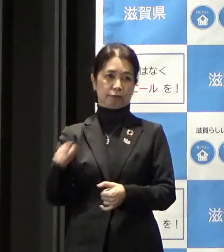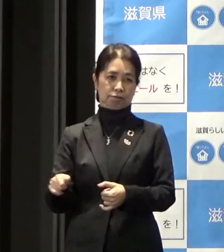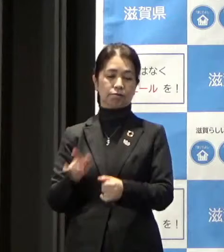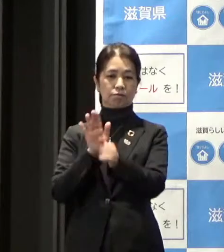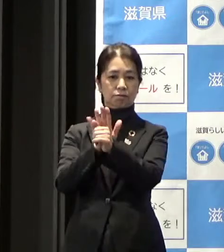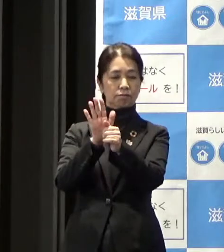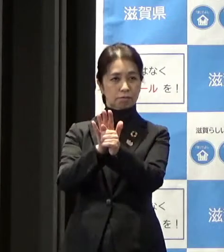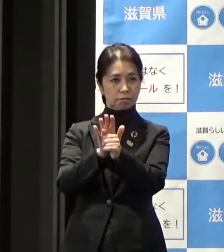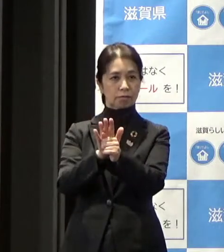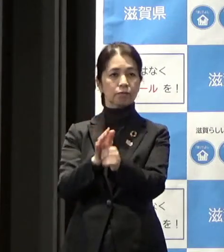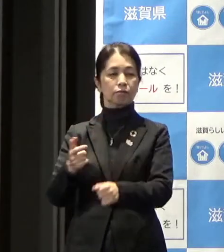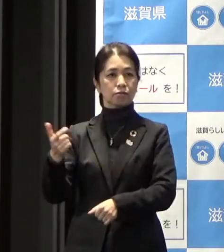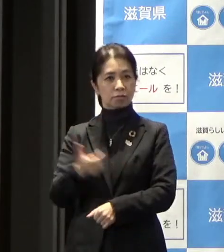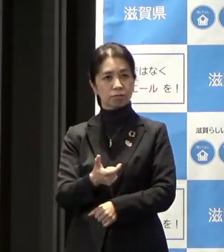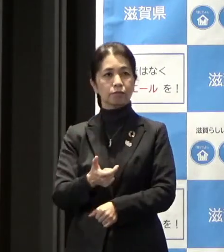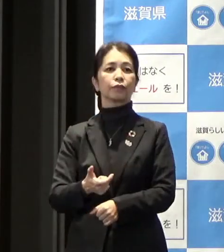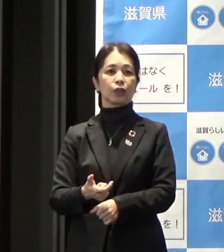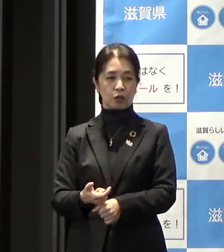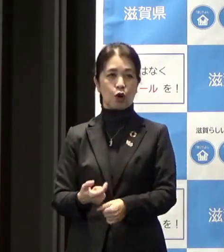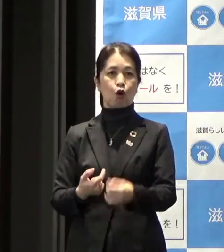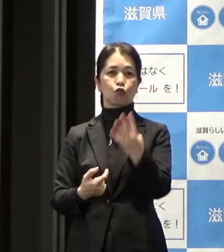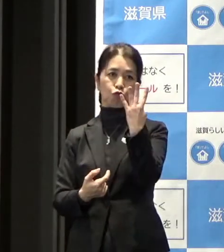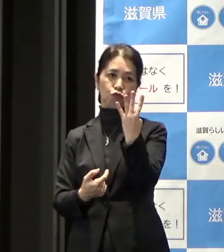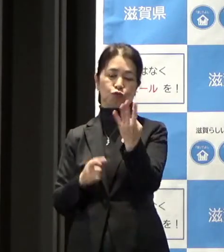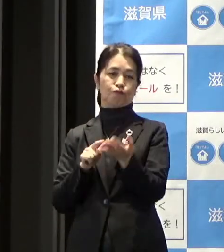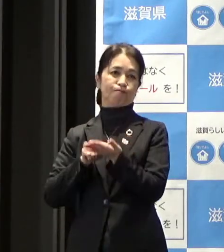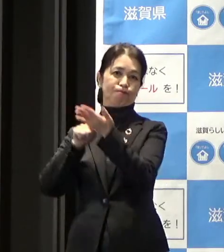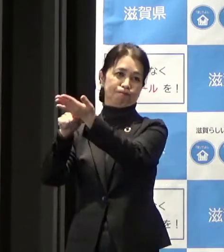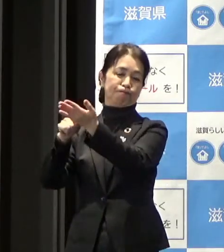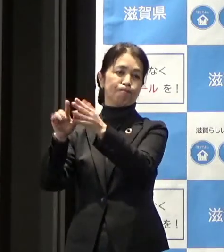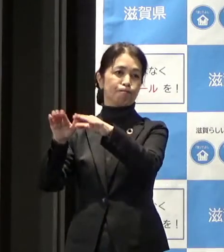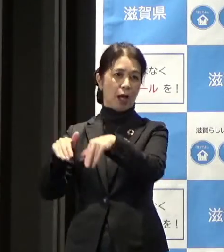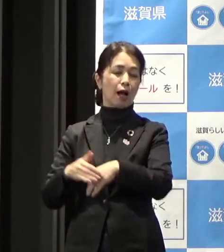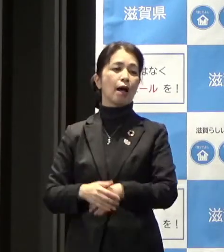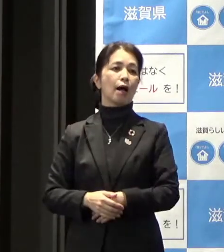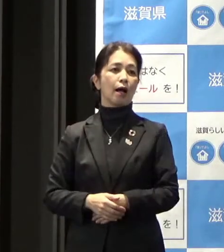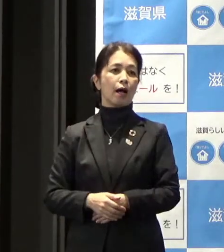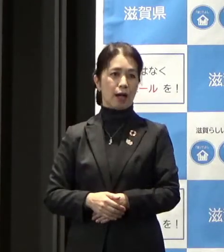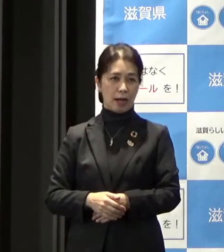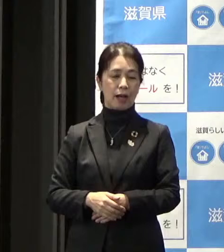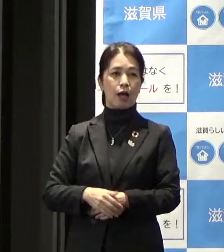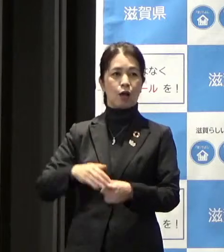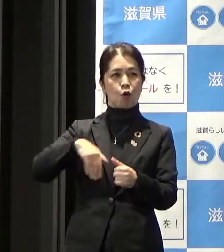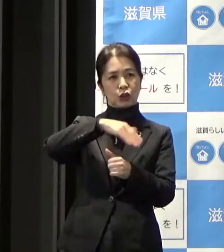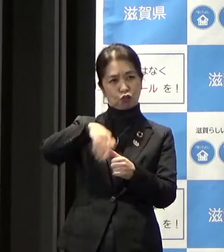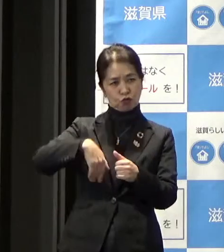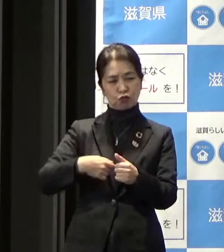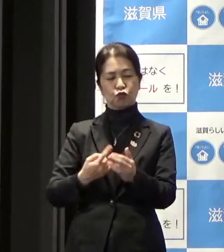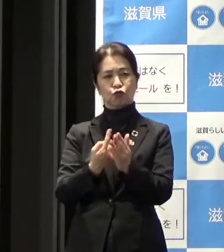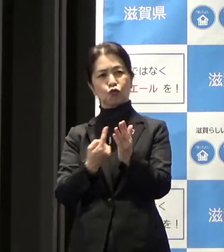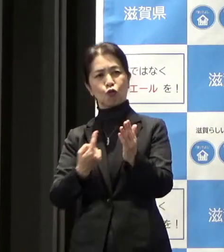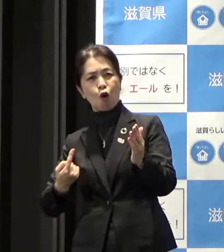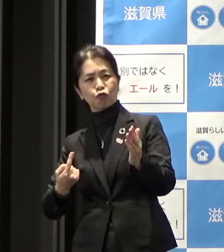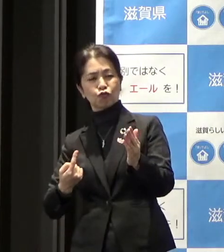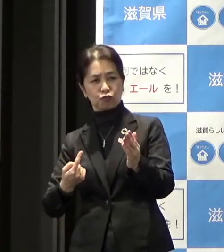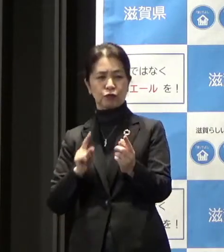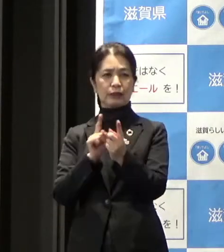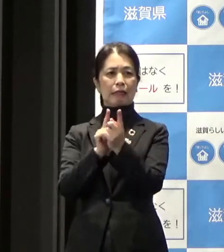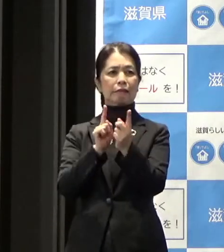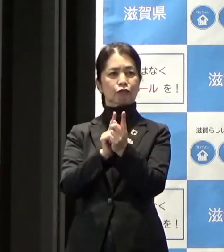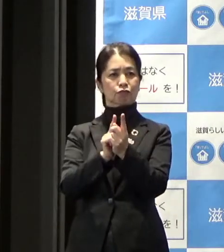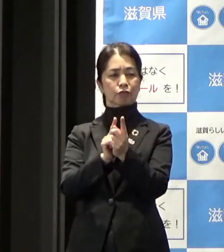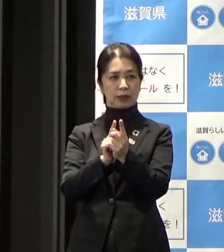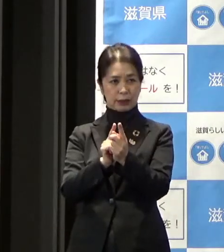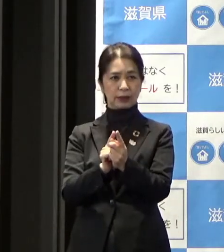4点について提起させていただいたところでございます。孤立・孤独対策につきましては、